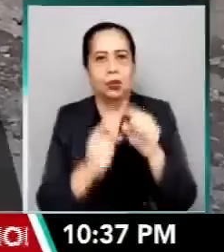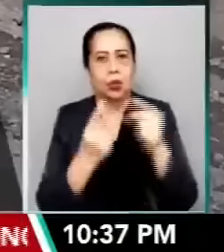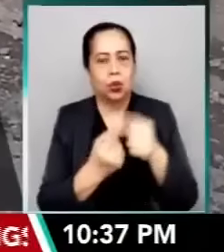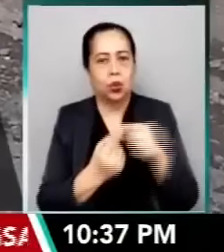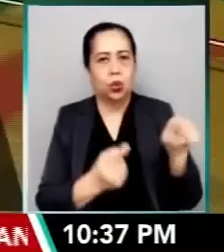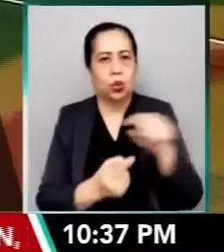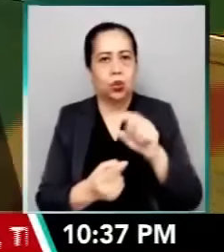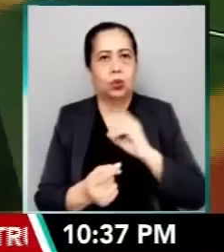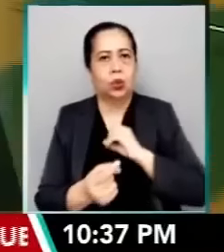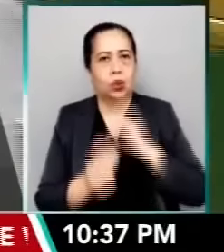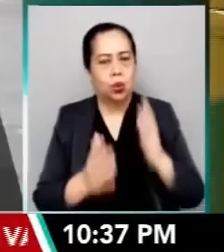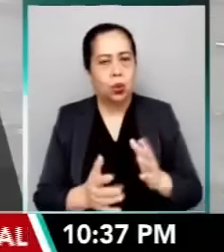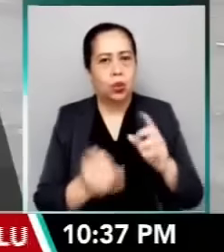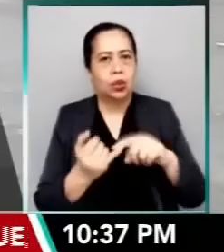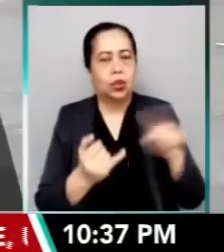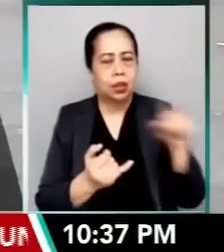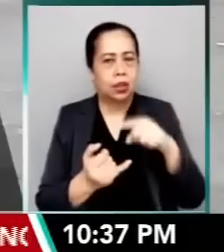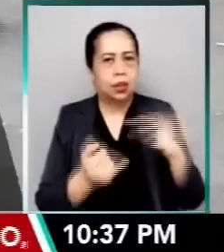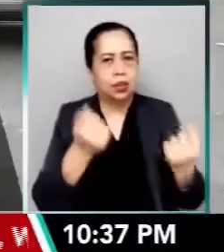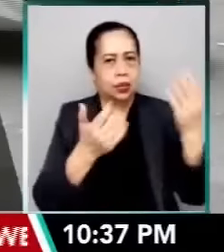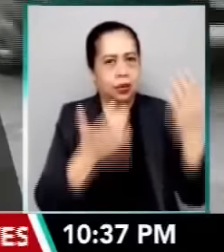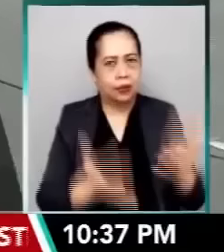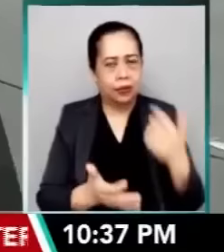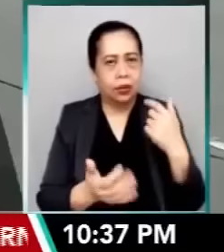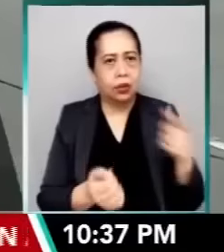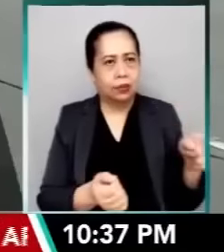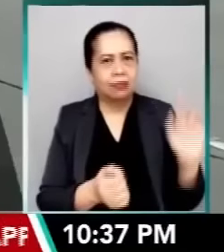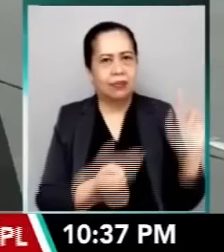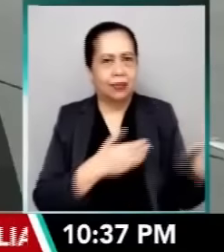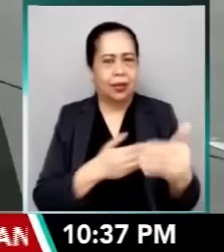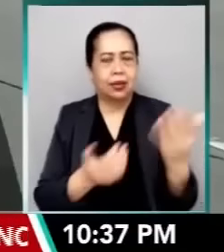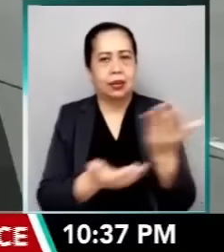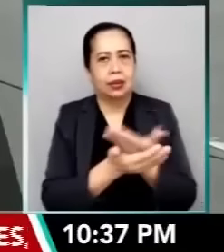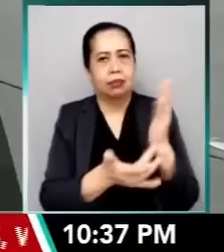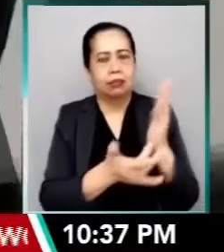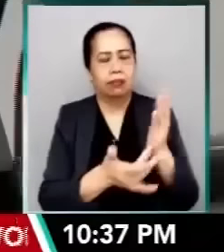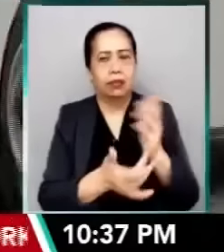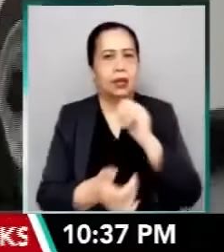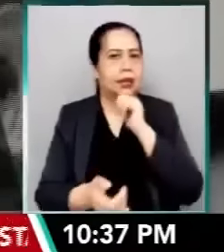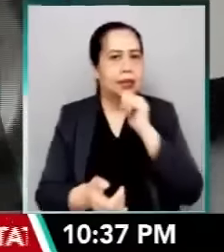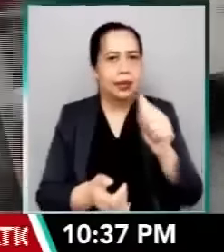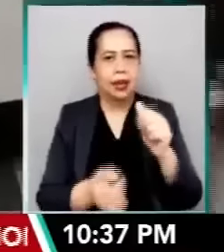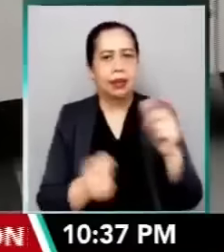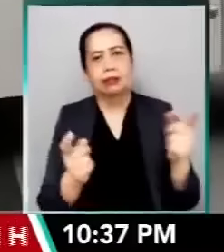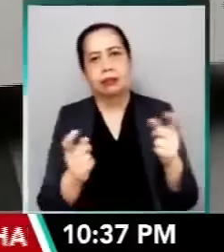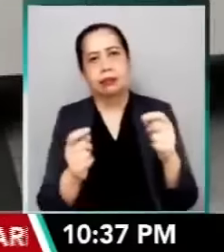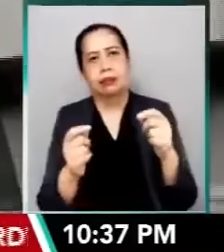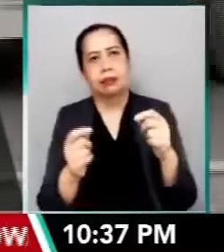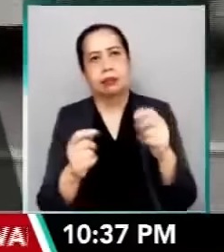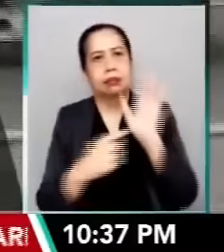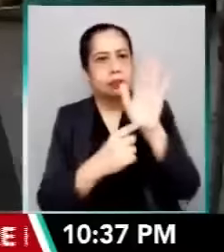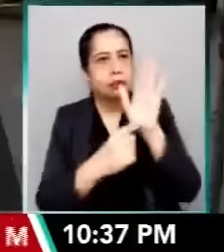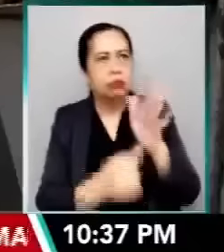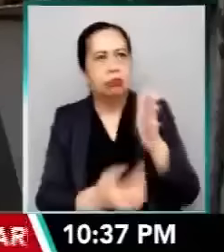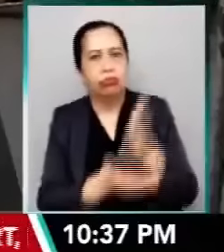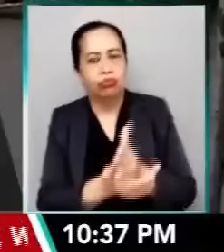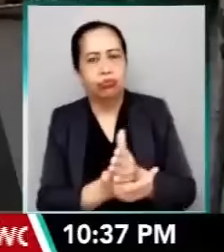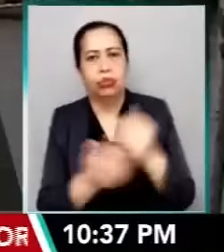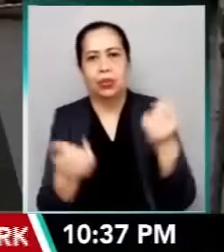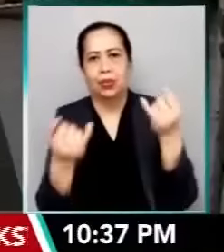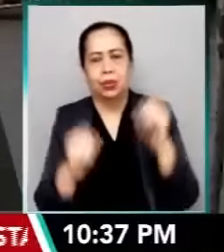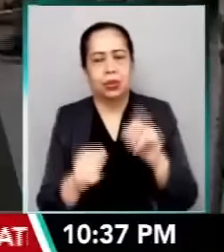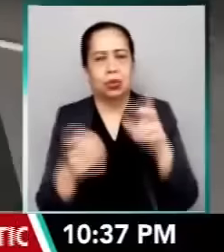driver sa NCR na nauna nang nag-modernize, hindi tigil pasada ang solusyon sa mga issue ng PUV Modernization Program.